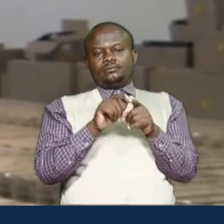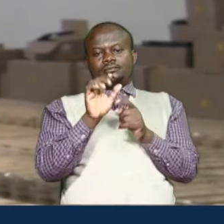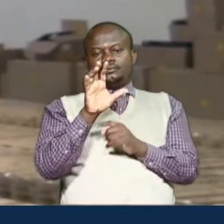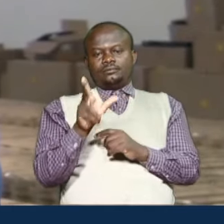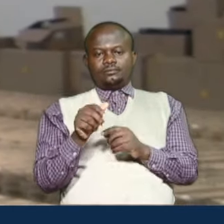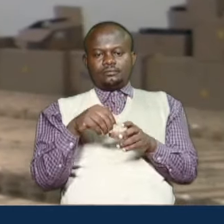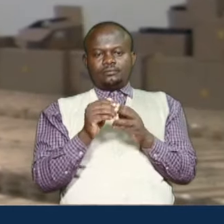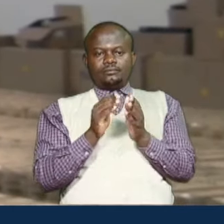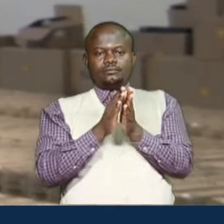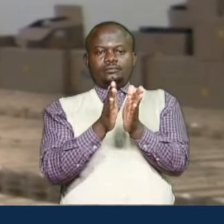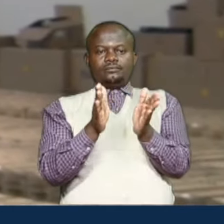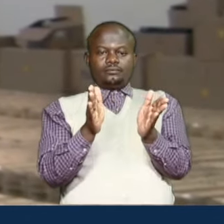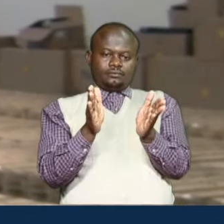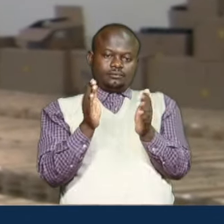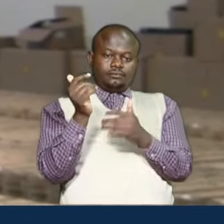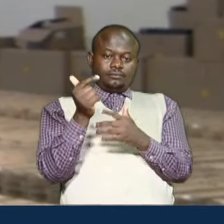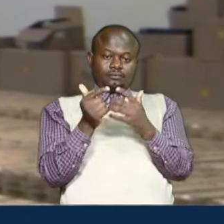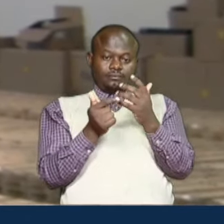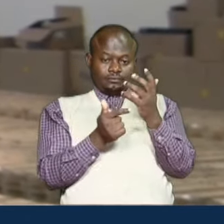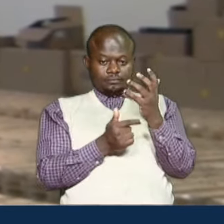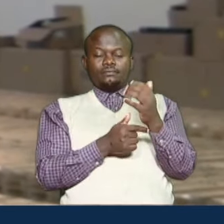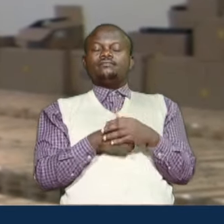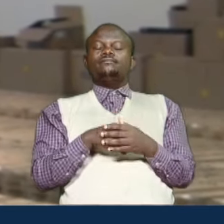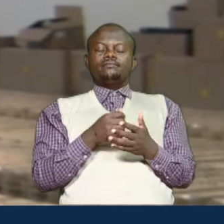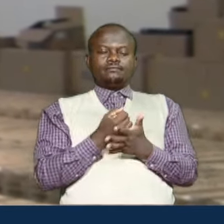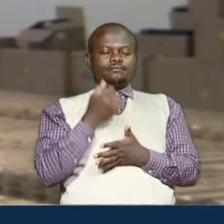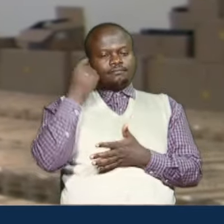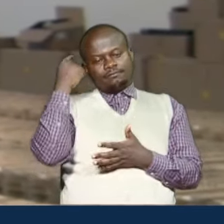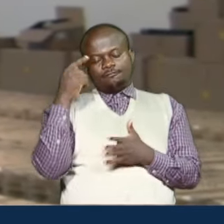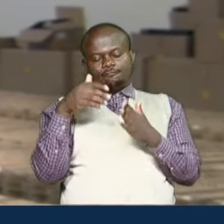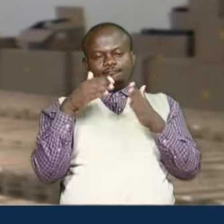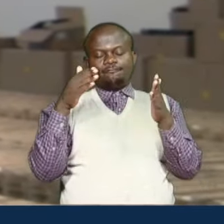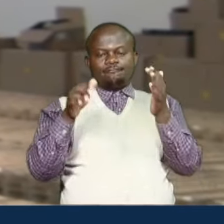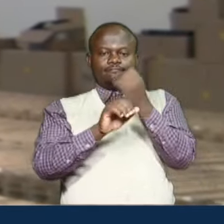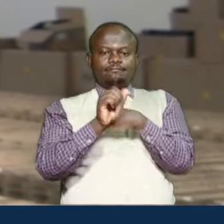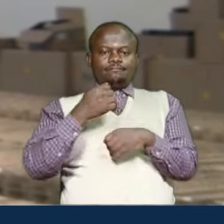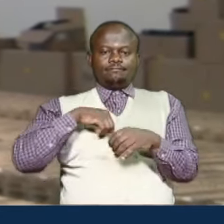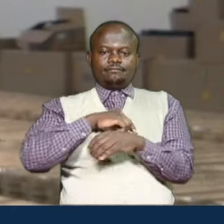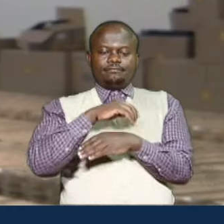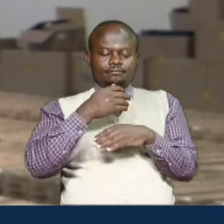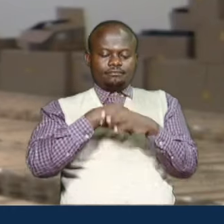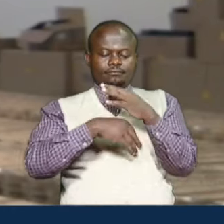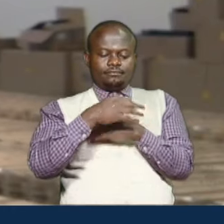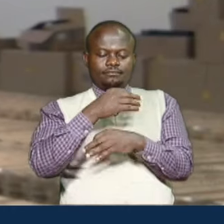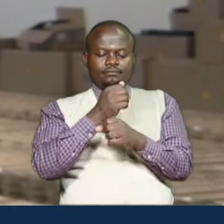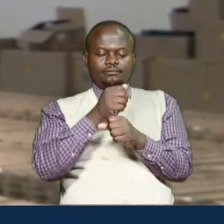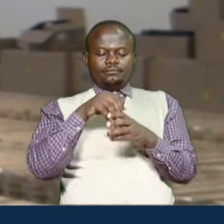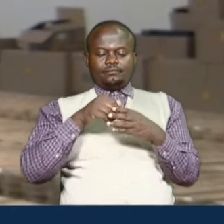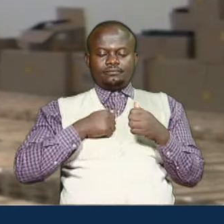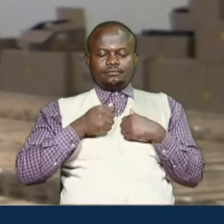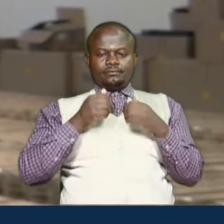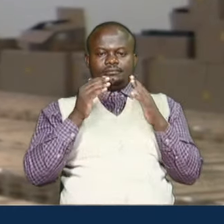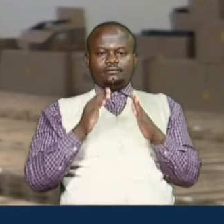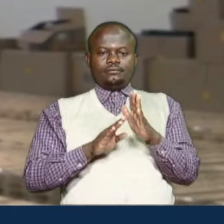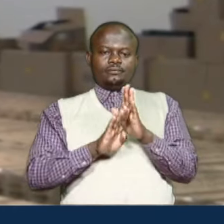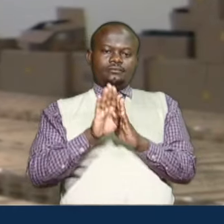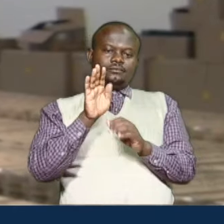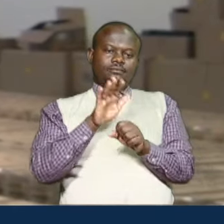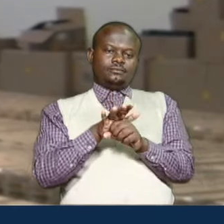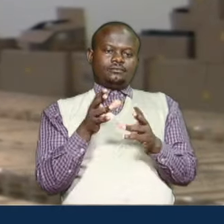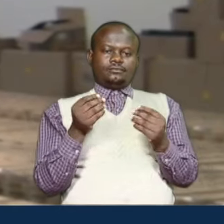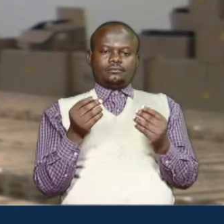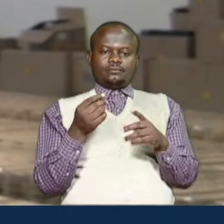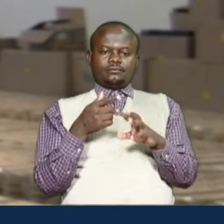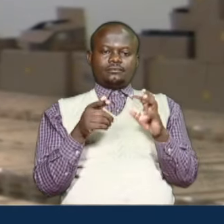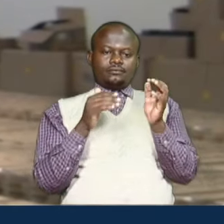muri rusange. Ibyo byaduteye kumva neza ko kwagura ibikorwa byacu by'inganda tubikoreye mu Rwanda twatera imbere byoroshye